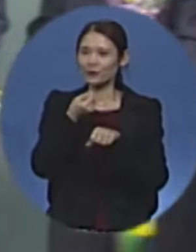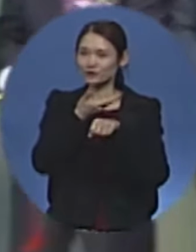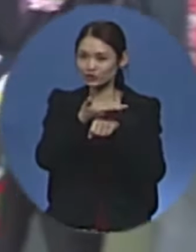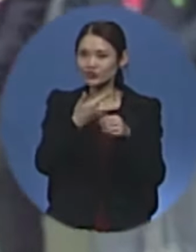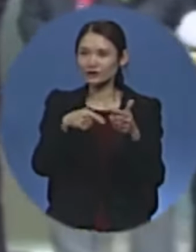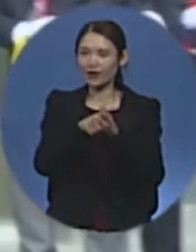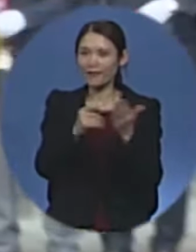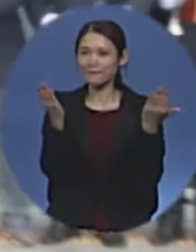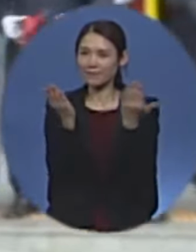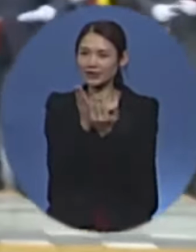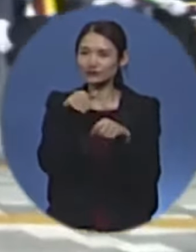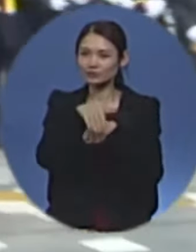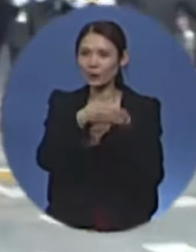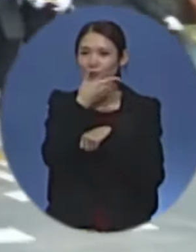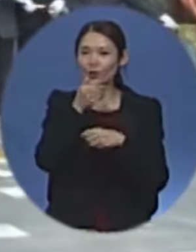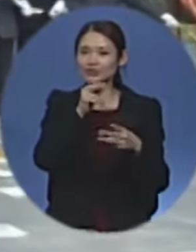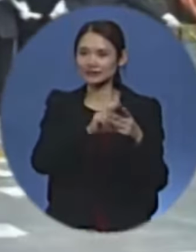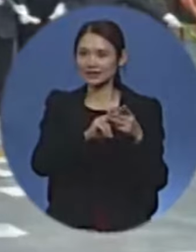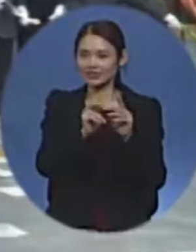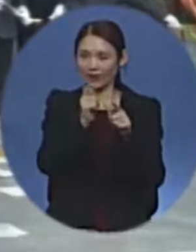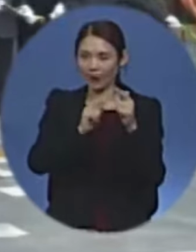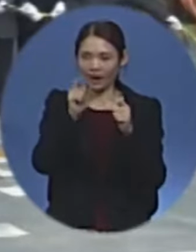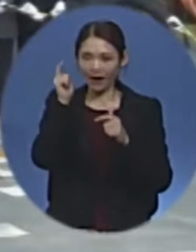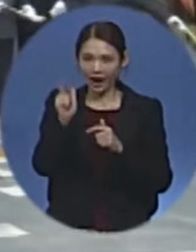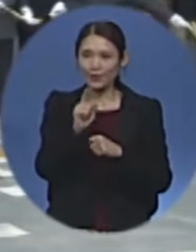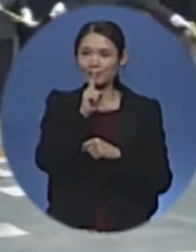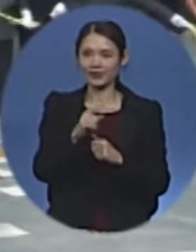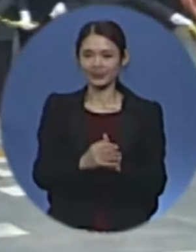맞춤형 복지 서비스를 더욱 강화시킬 전망입니다.